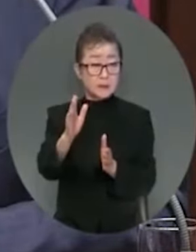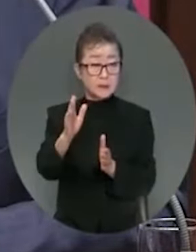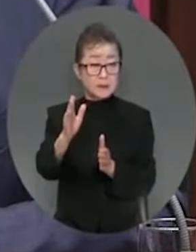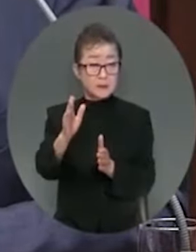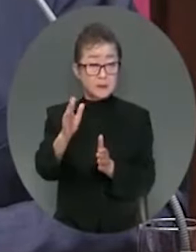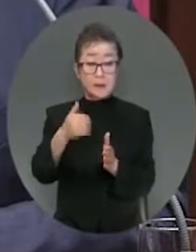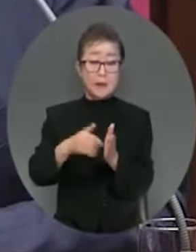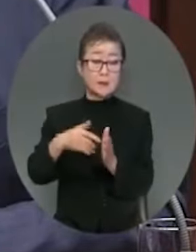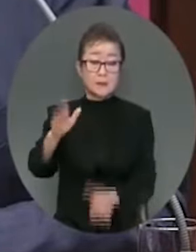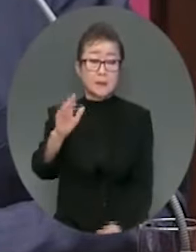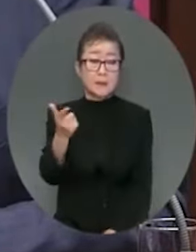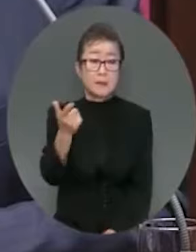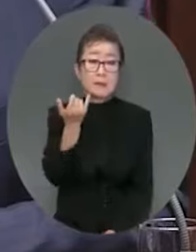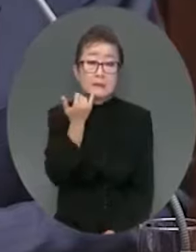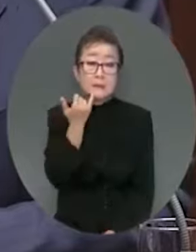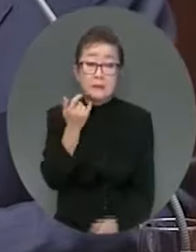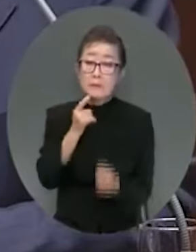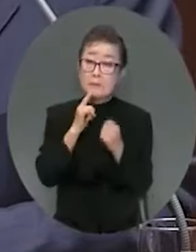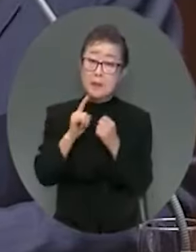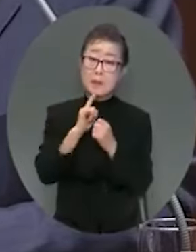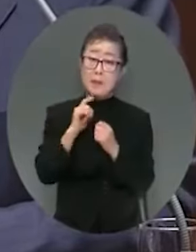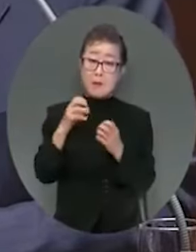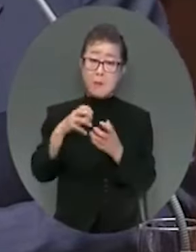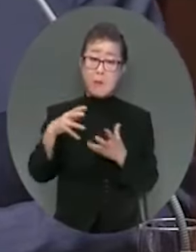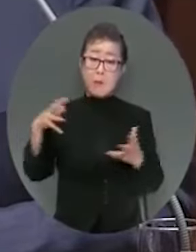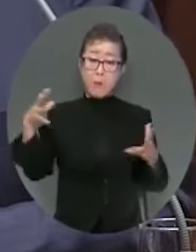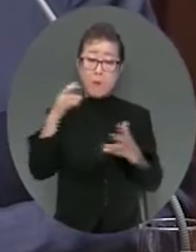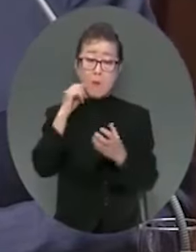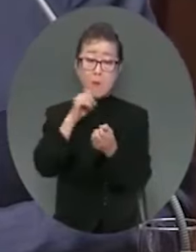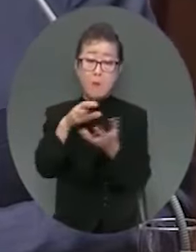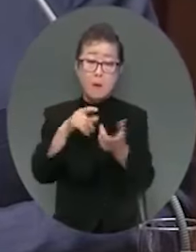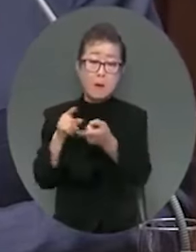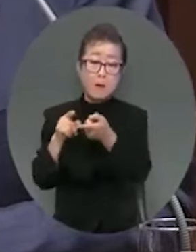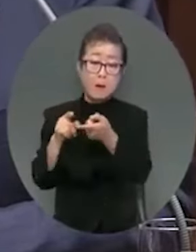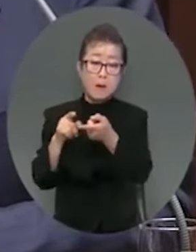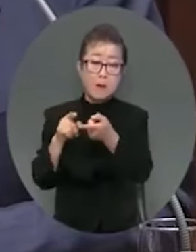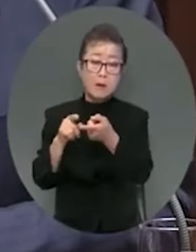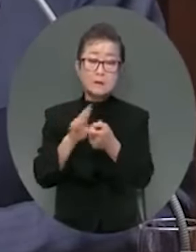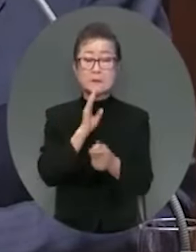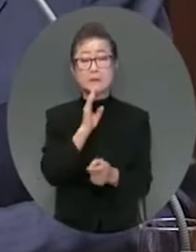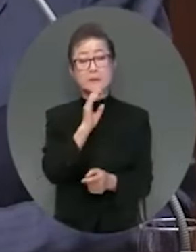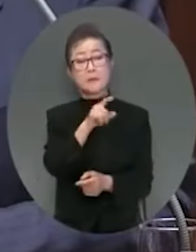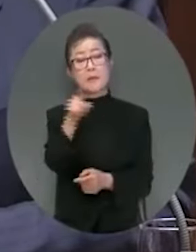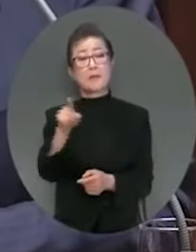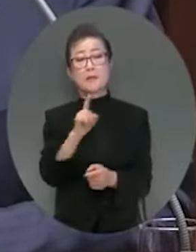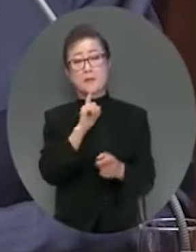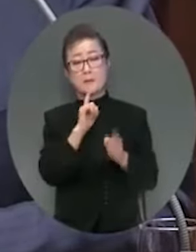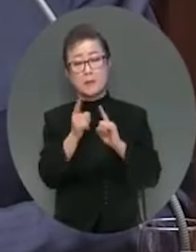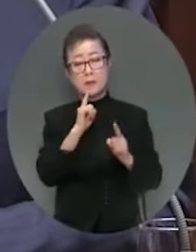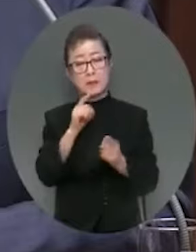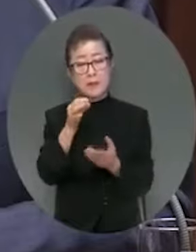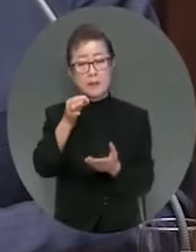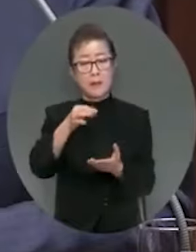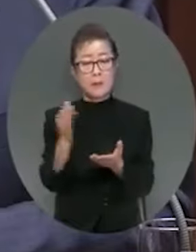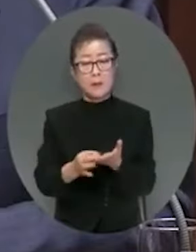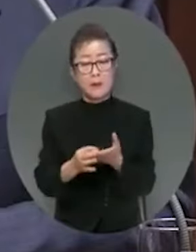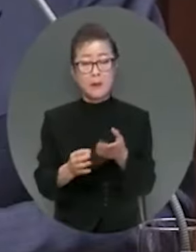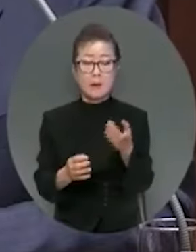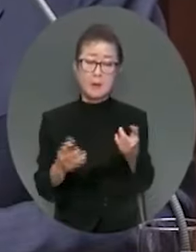아니에요? 어떻게 이런 사람들이 윤석열 정부의 중책을 맡고 있느냐 이걸 말씀드리는